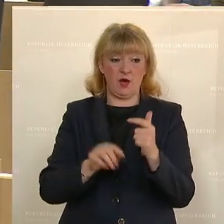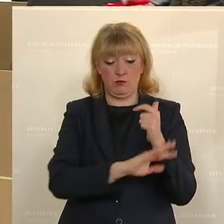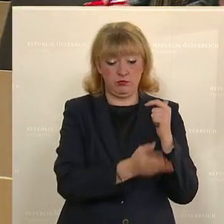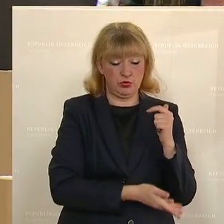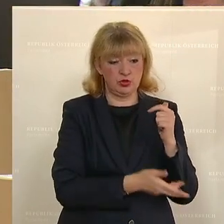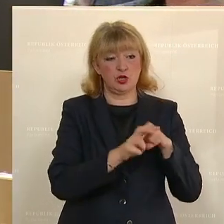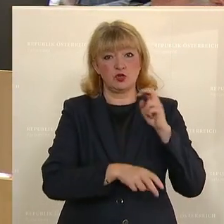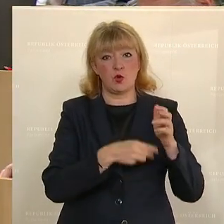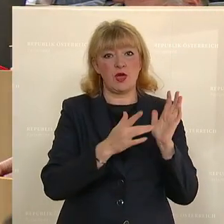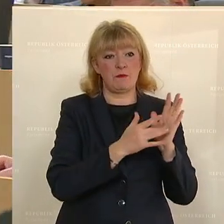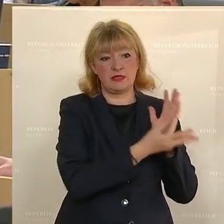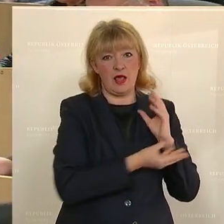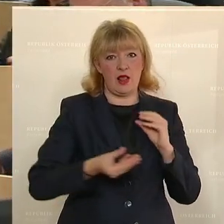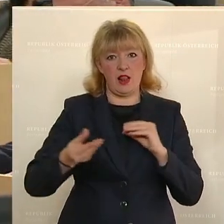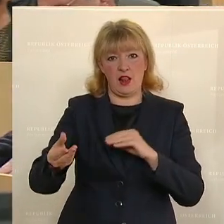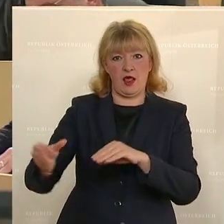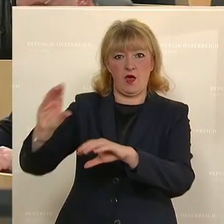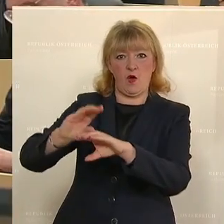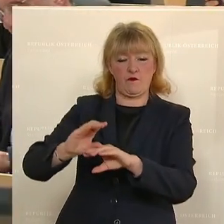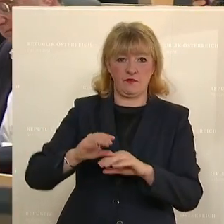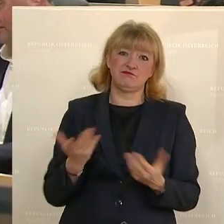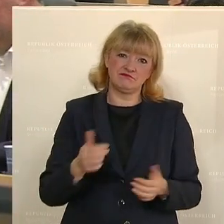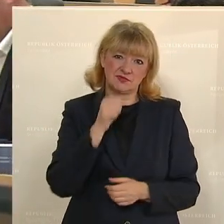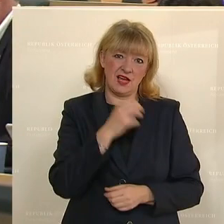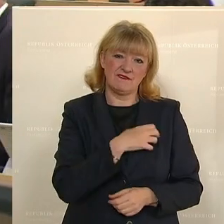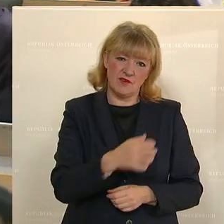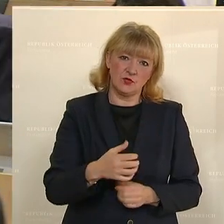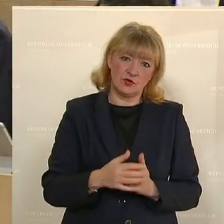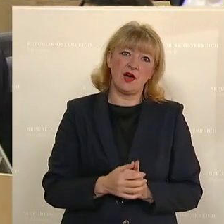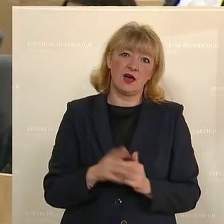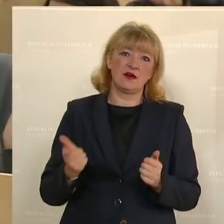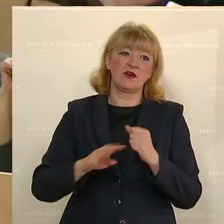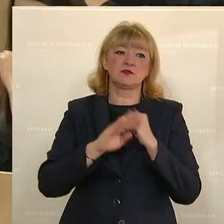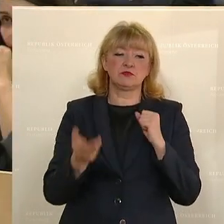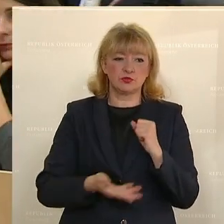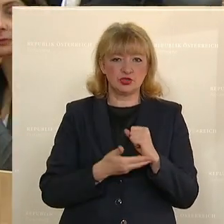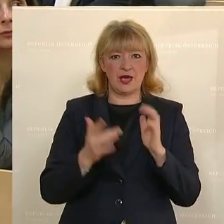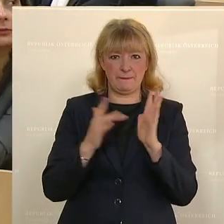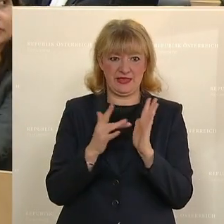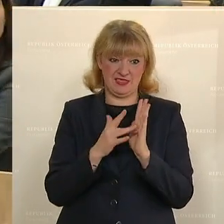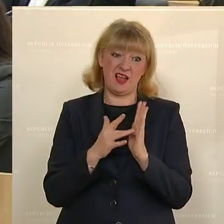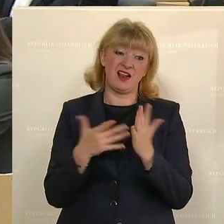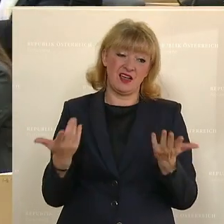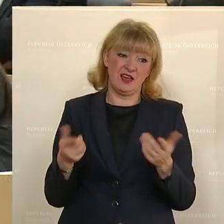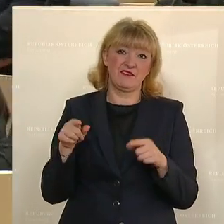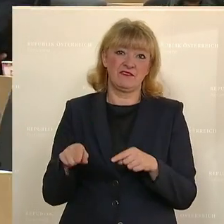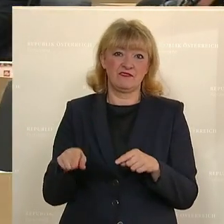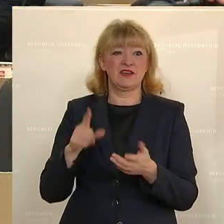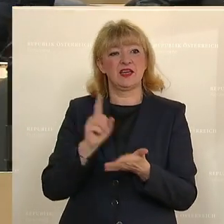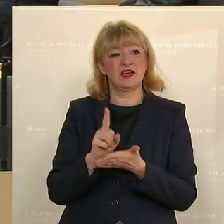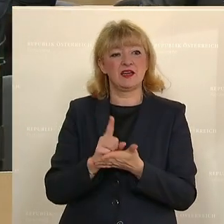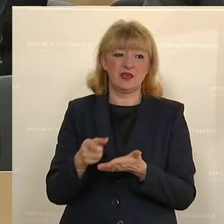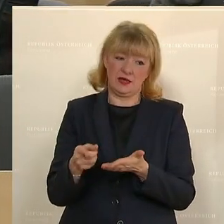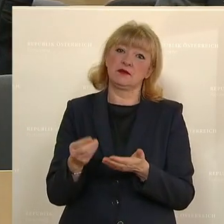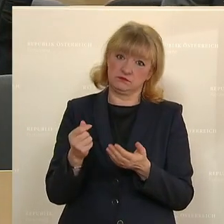den Steuermitteln abgedeckt. Und es ist auch kein Wunder, dass das Budget, dass die Budgetmittel, dass der Posten für Pensionen relativ